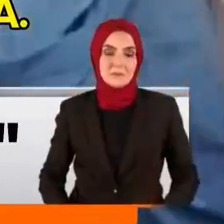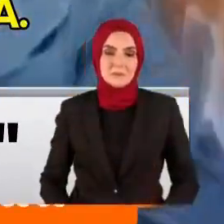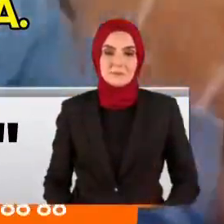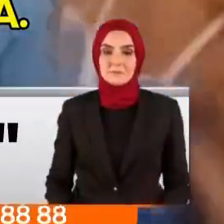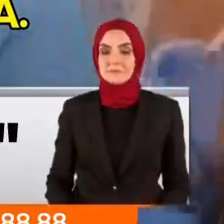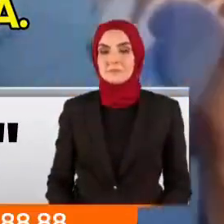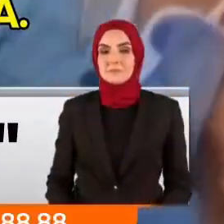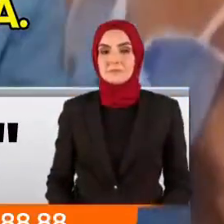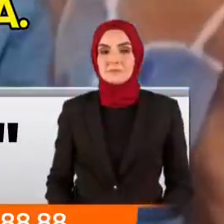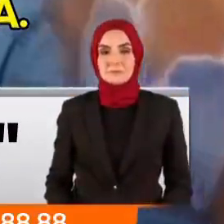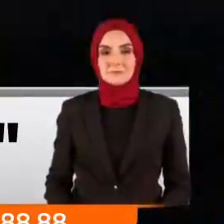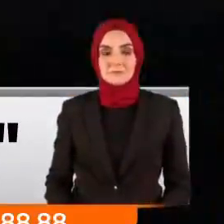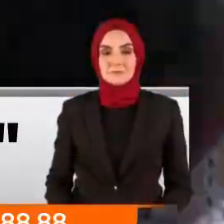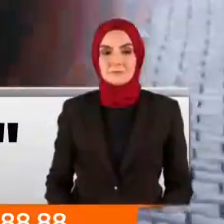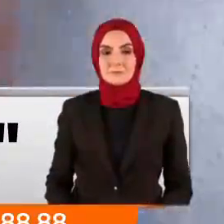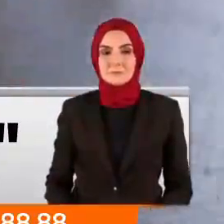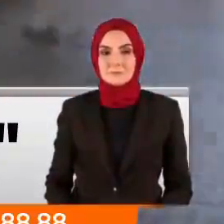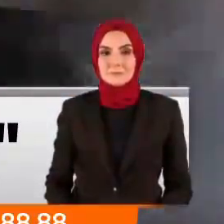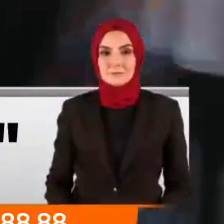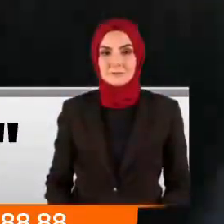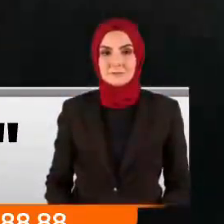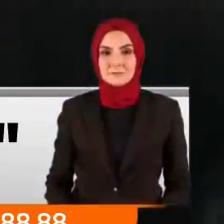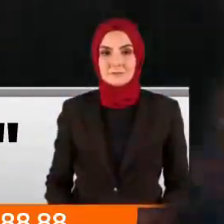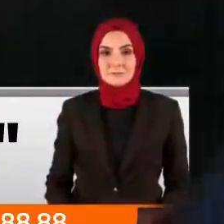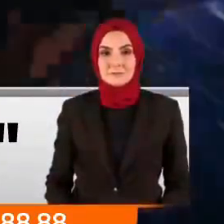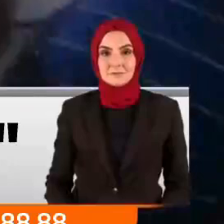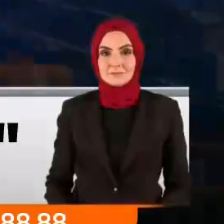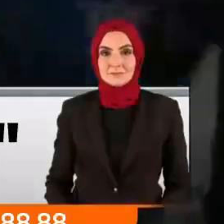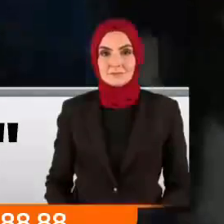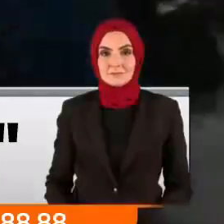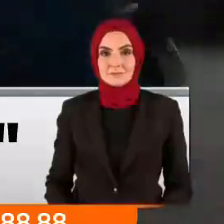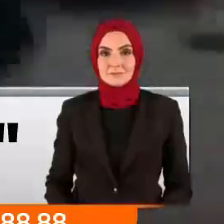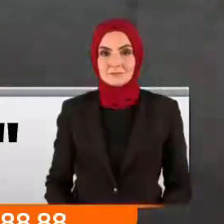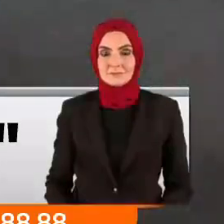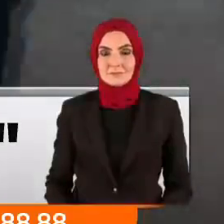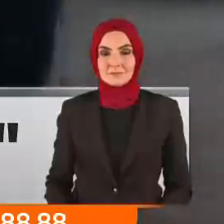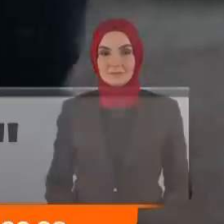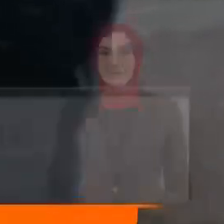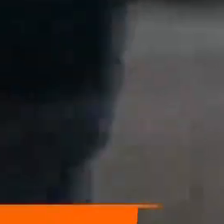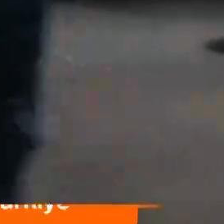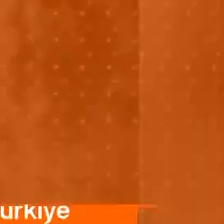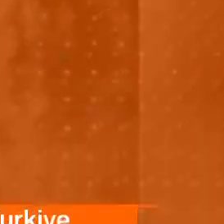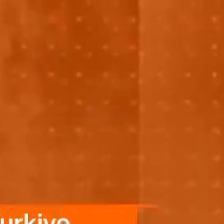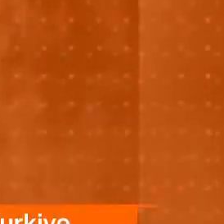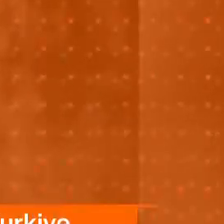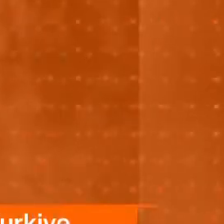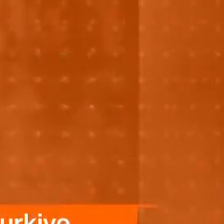galibi Tayyip Erdoğan. Boş ver olan mı? Göreceğim 2023 seçimde kim kazanır?